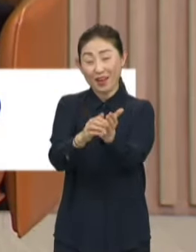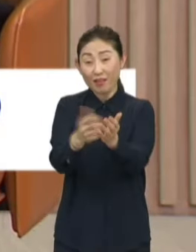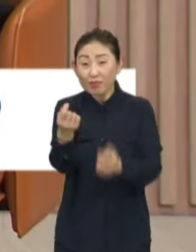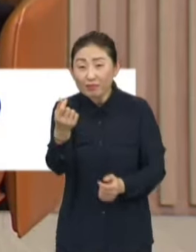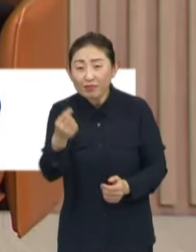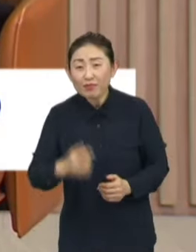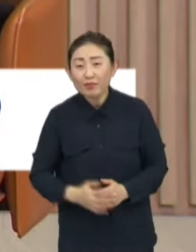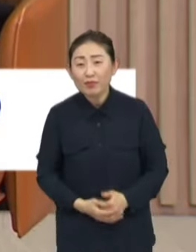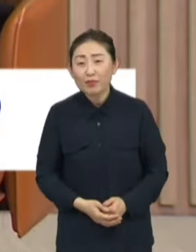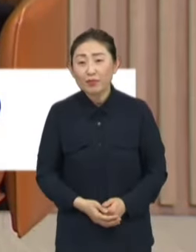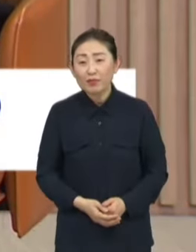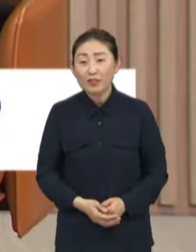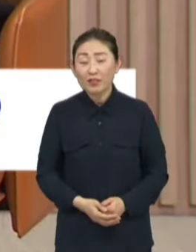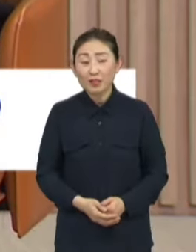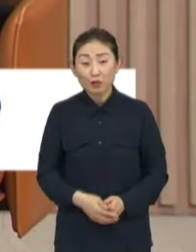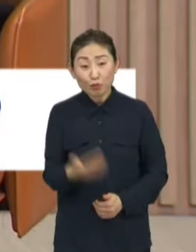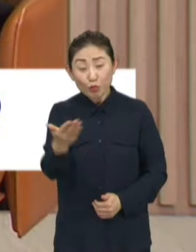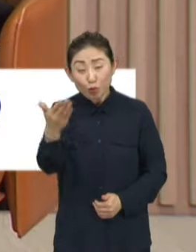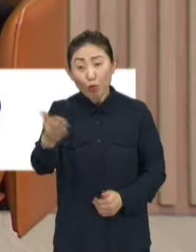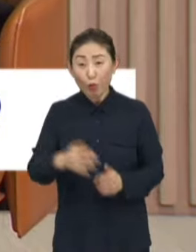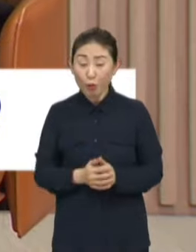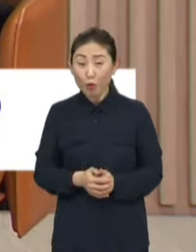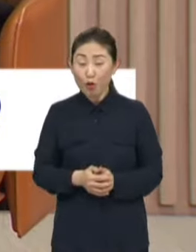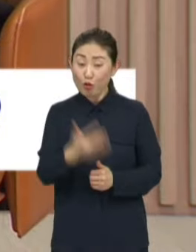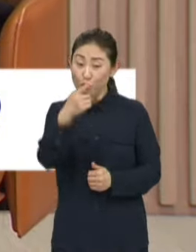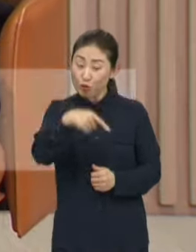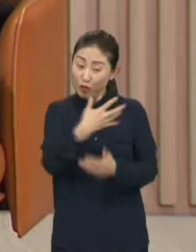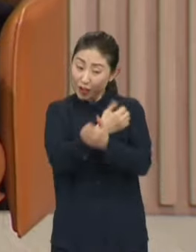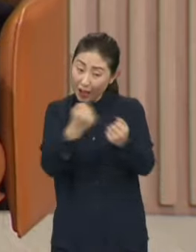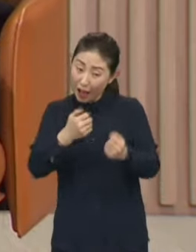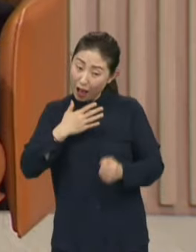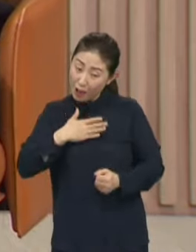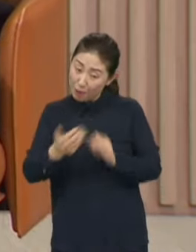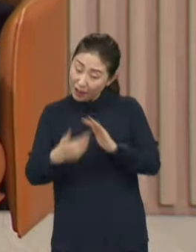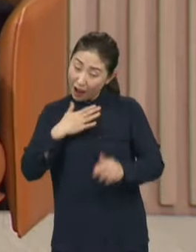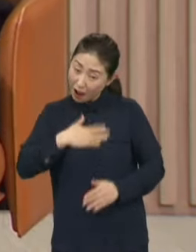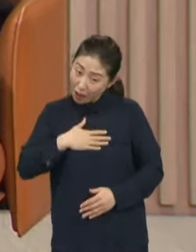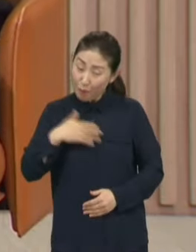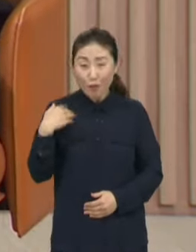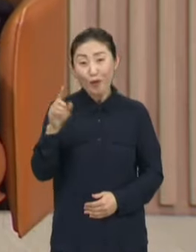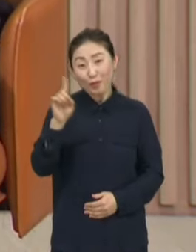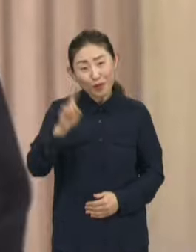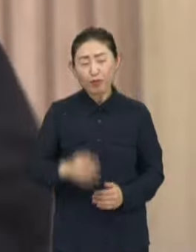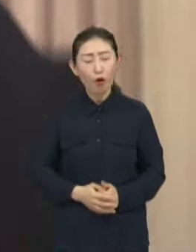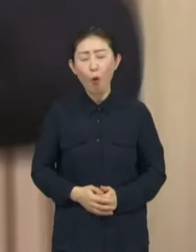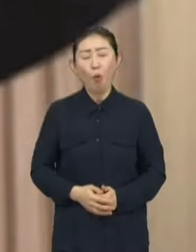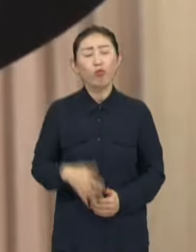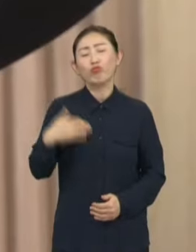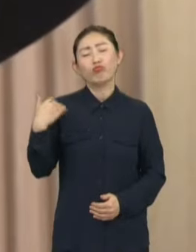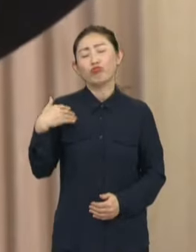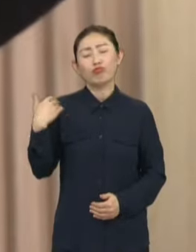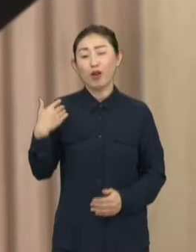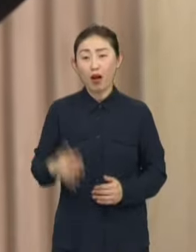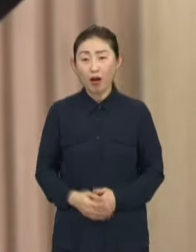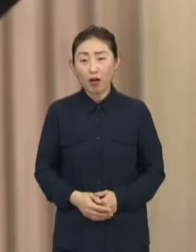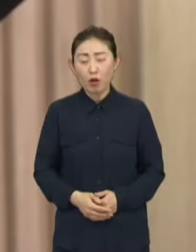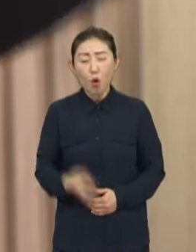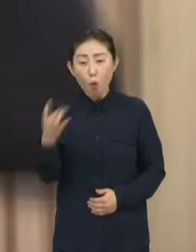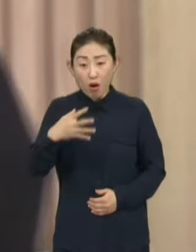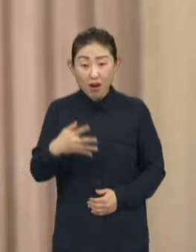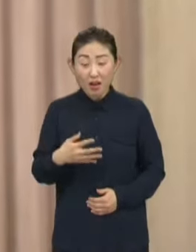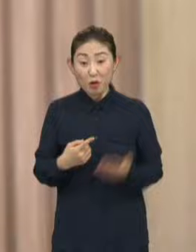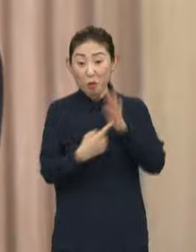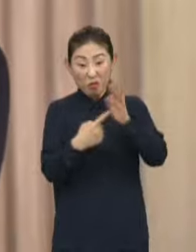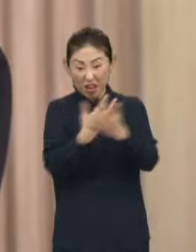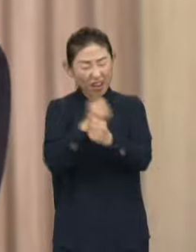네. 최은성 선수는 좀 어느 정도는 알고 있었나요? 아니요. 저도 알진 못했고요. 계약이라는 게 원래 비밀리에